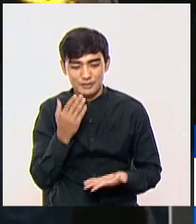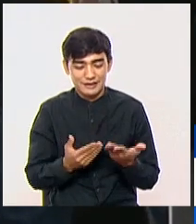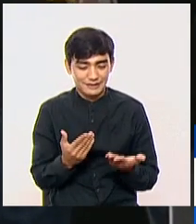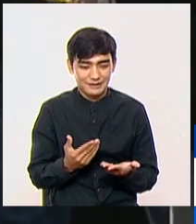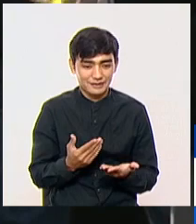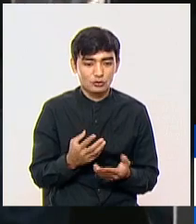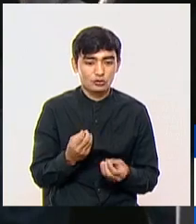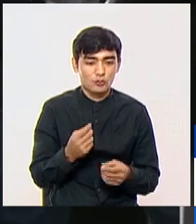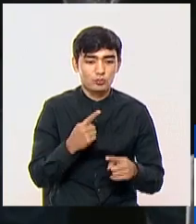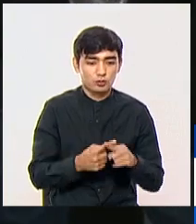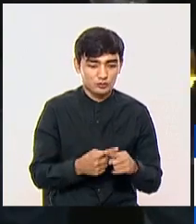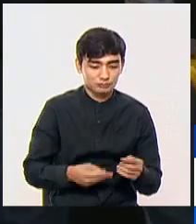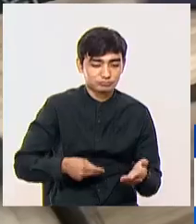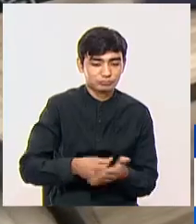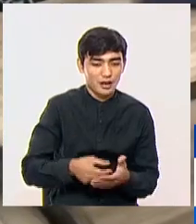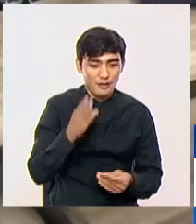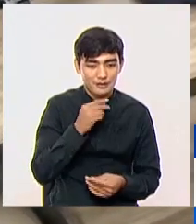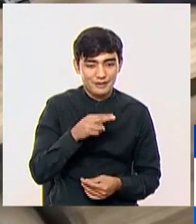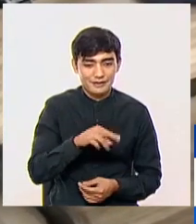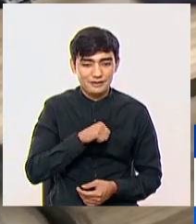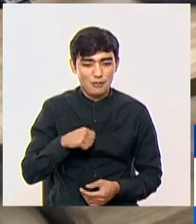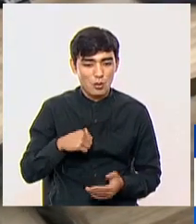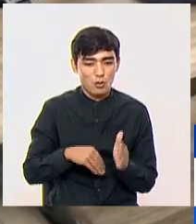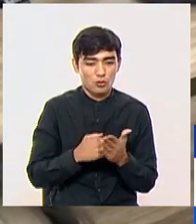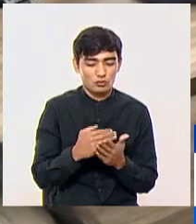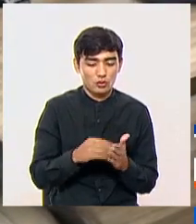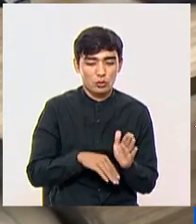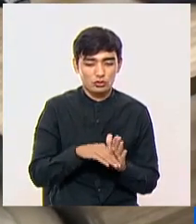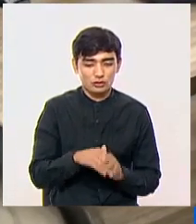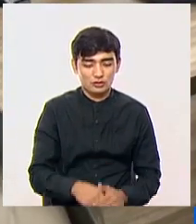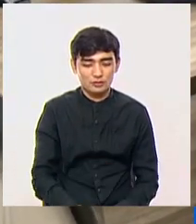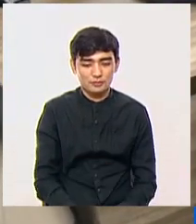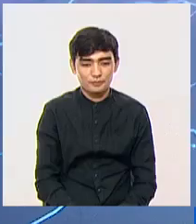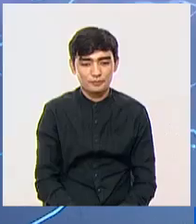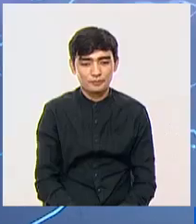ввести дополнительные выплаты для самых лучших.